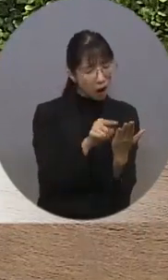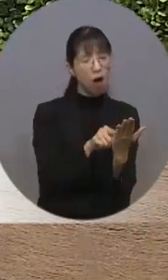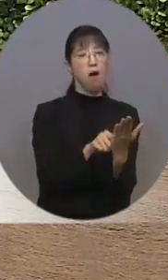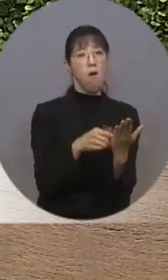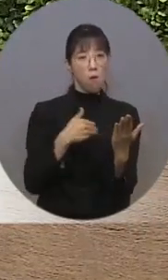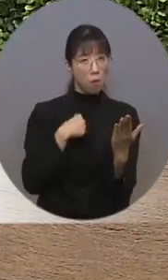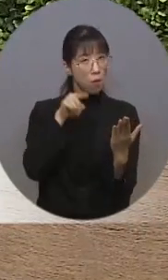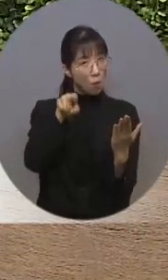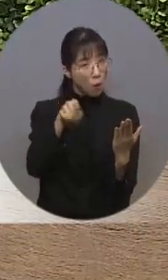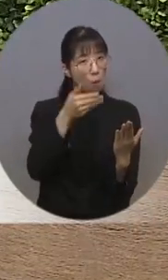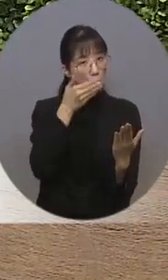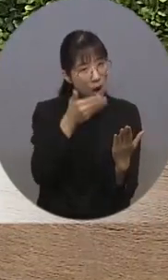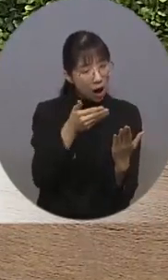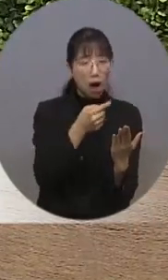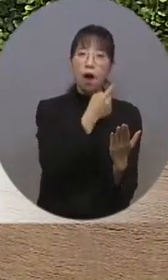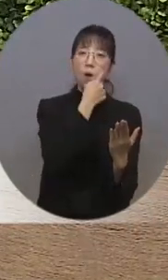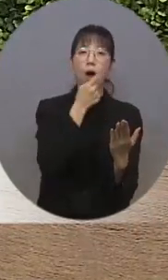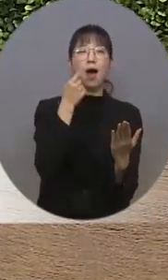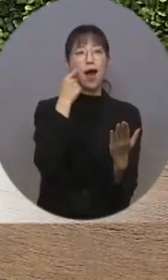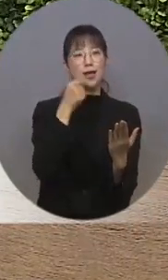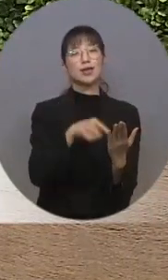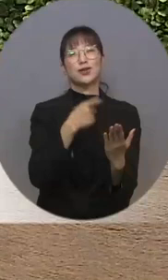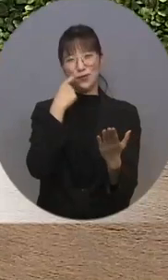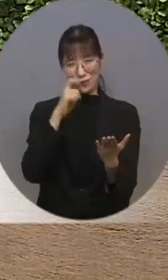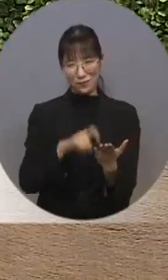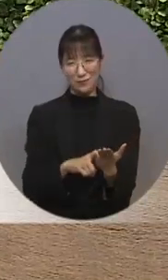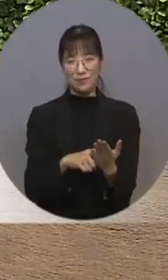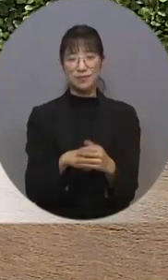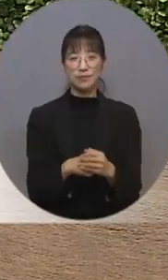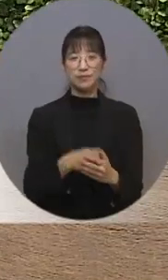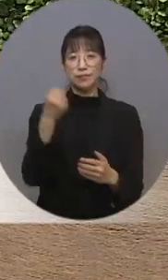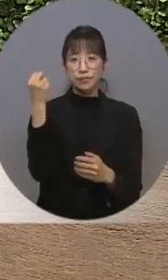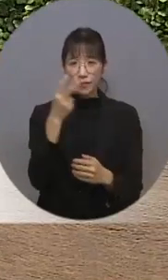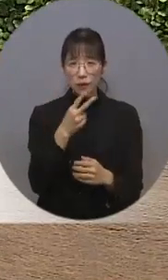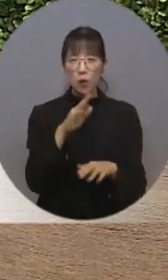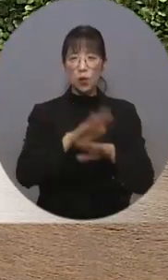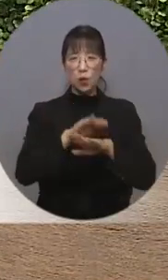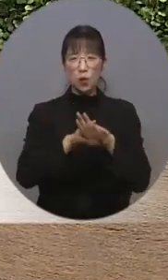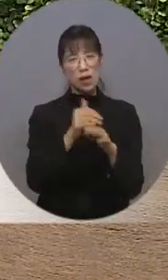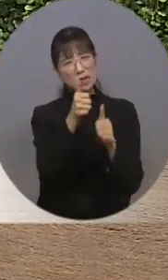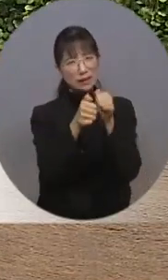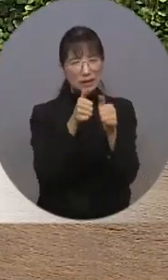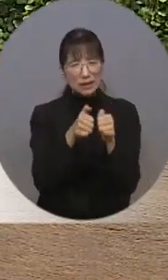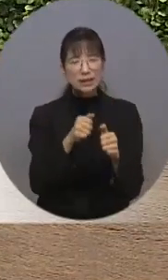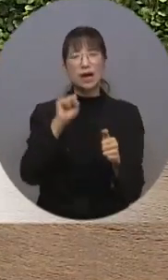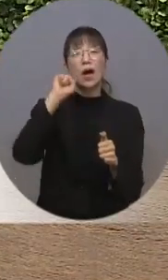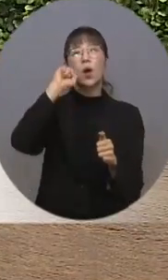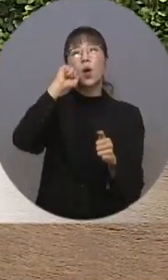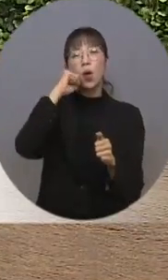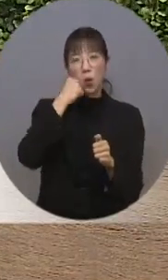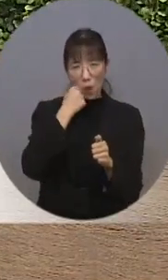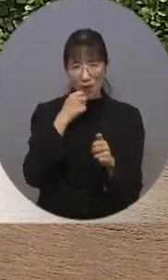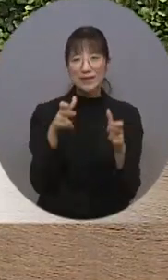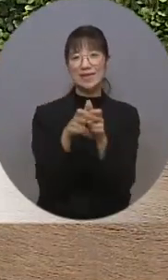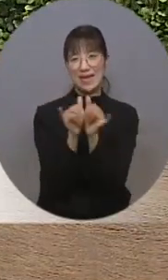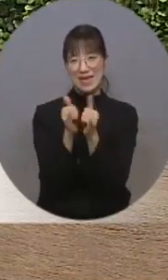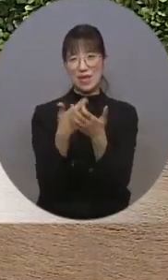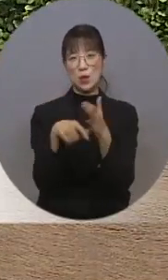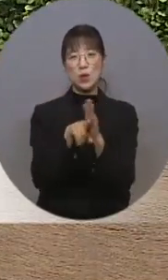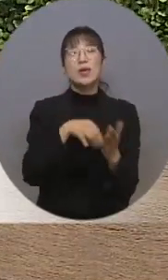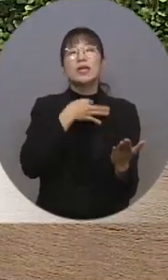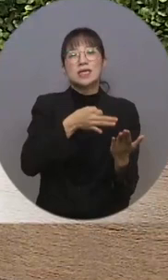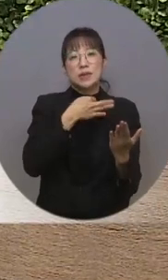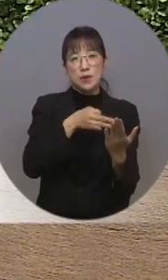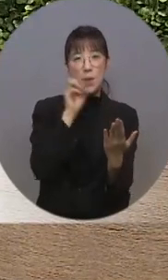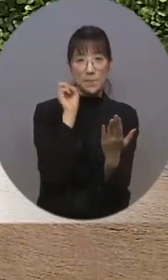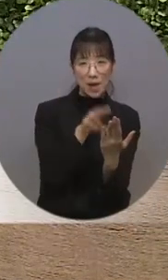대해서 시각적으로 더 확인을 할 수 있도록 강화를 하였고요. 특히 손으로 입력이 어려운 분들을 위해서 음성 검색